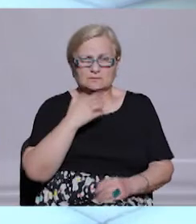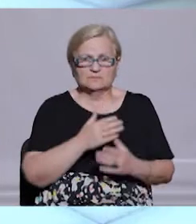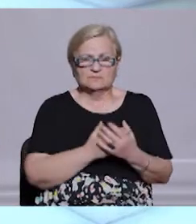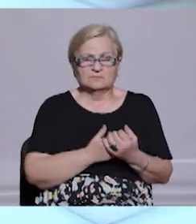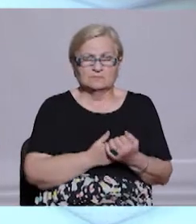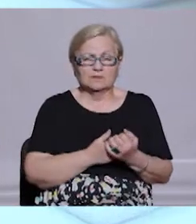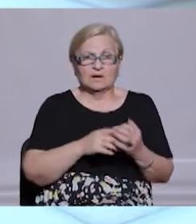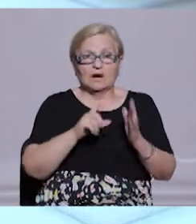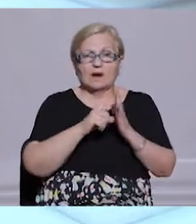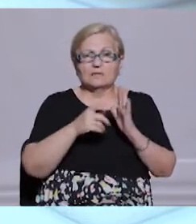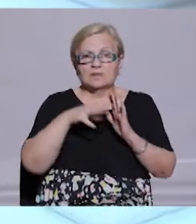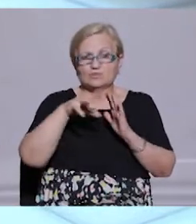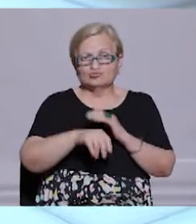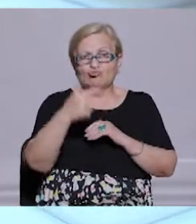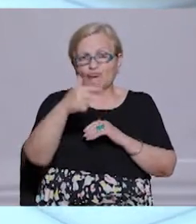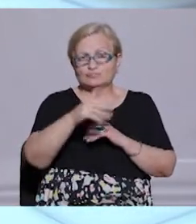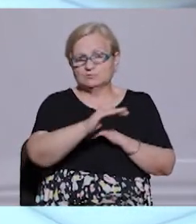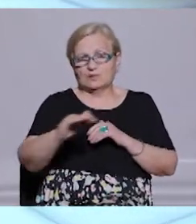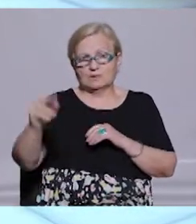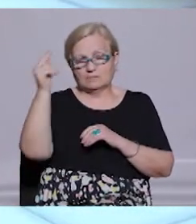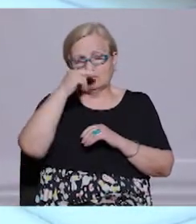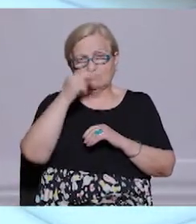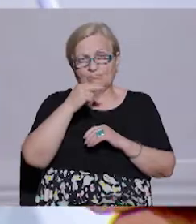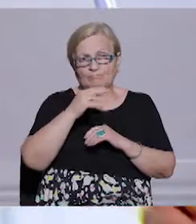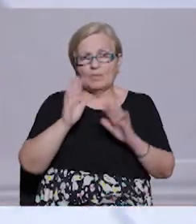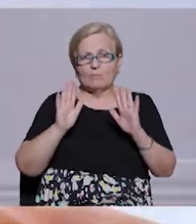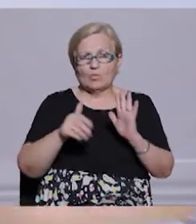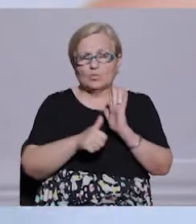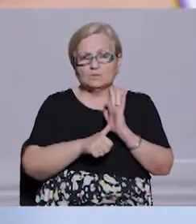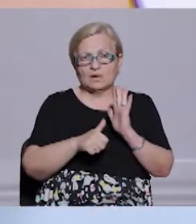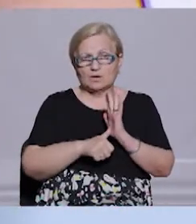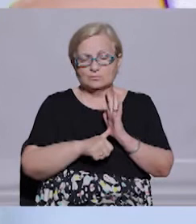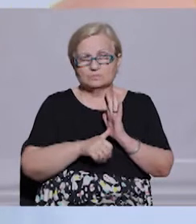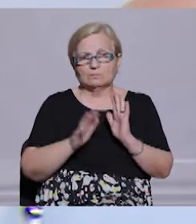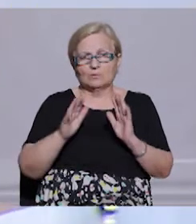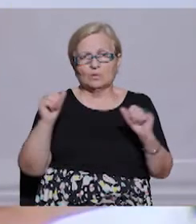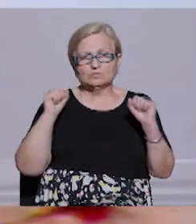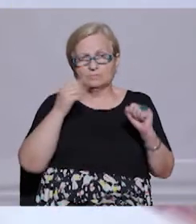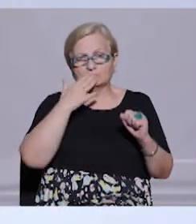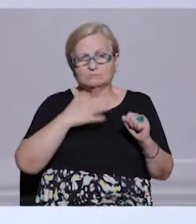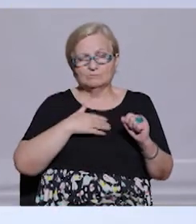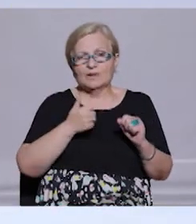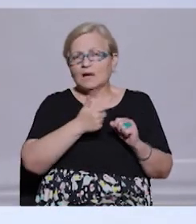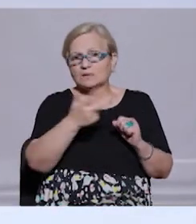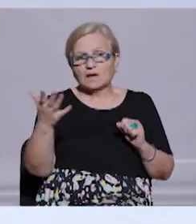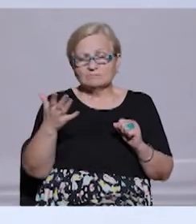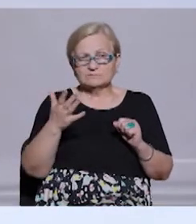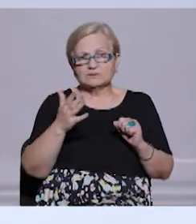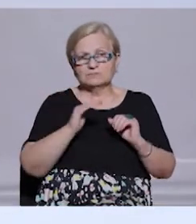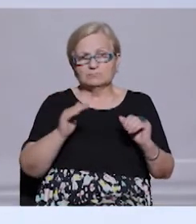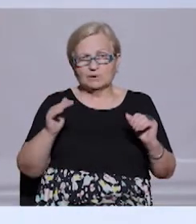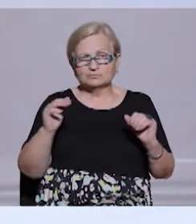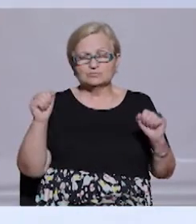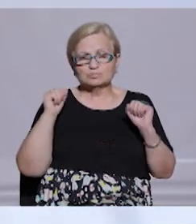მაგალითად, კლასში 30 მოსწავლეა. მოსწავლეებიდან მხოლოდ 6 არის სპორტით დაკავებული. კლასის რამდენი პროცენტია